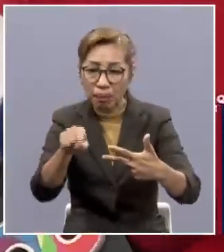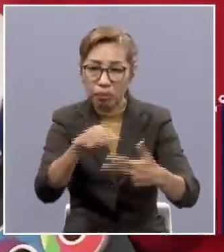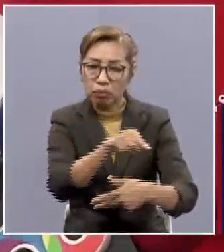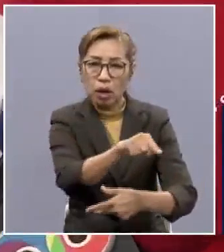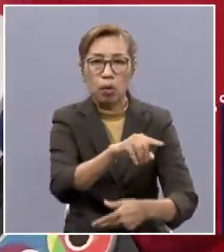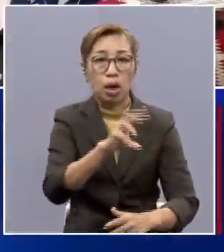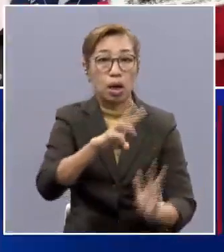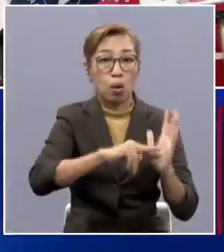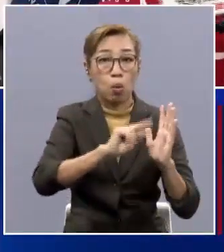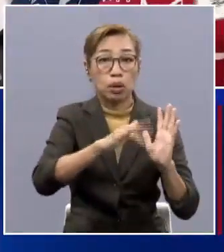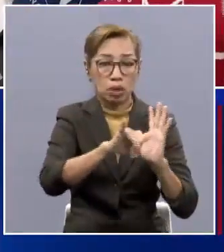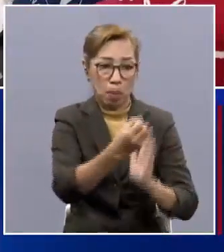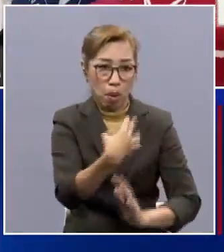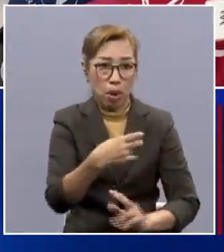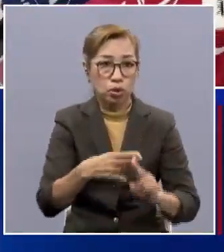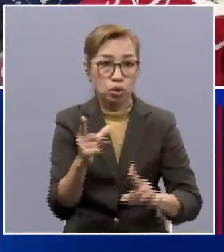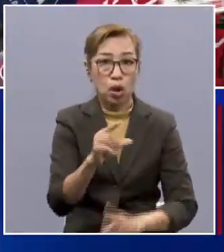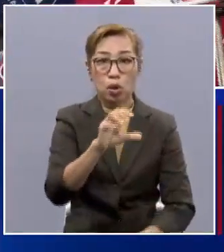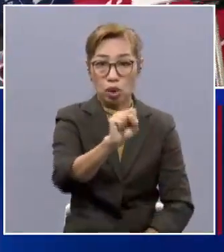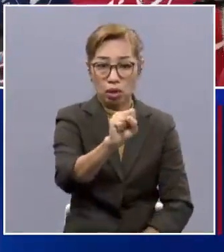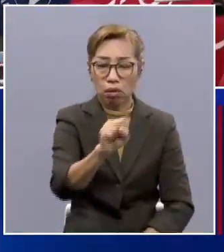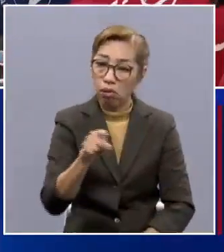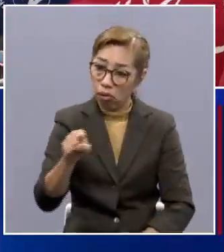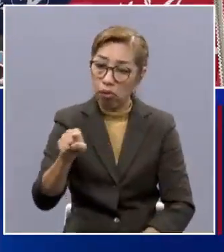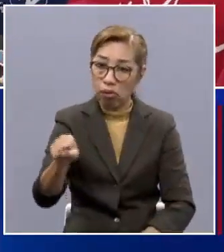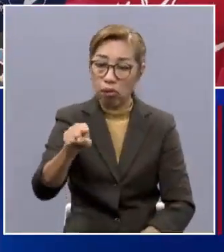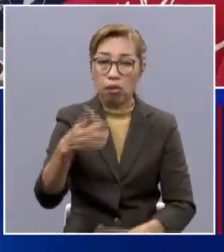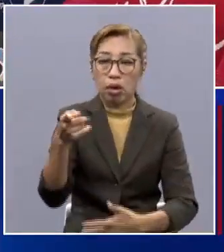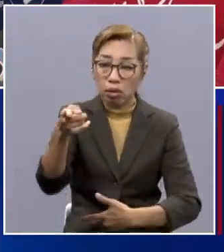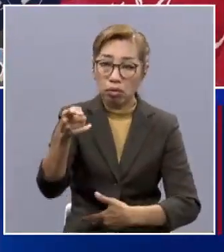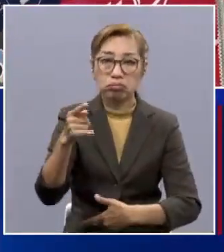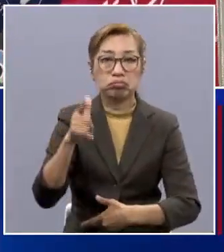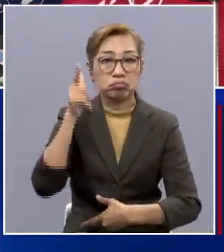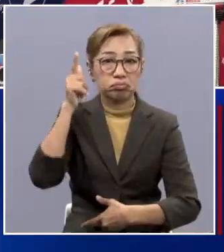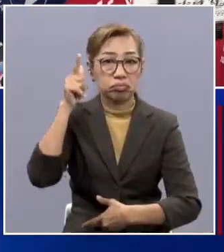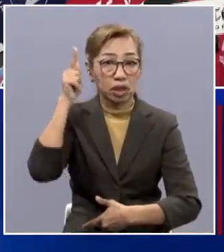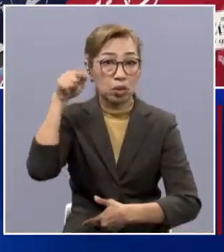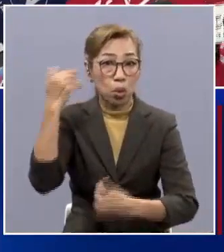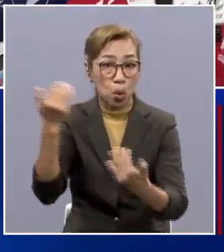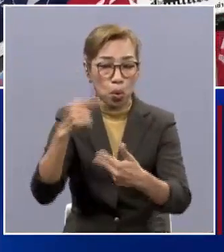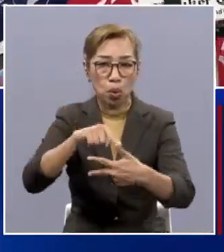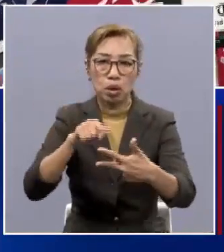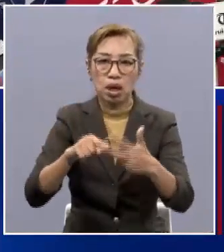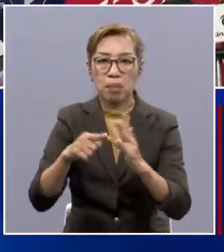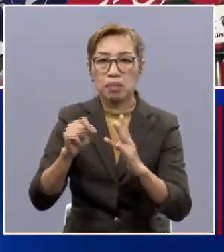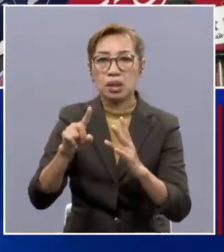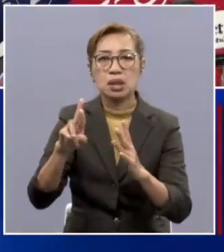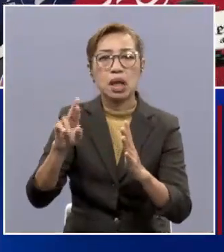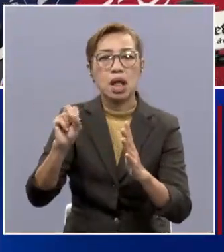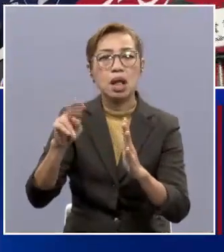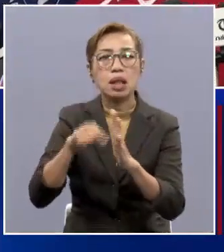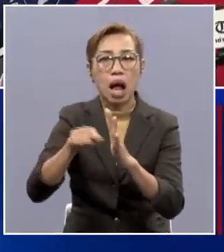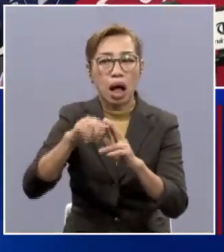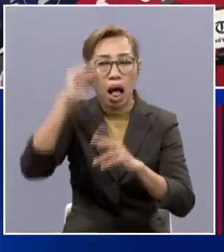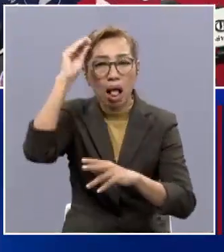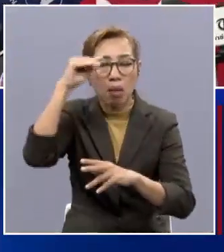ใหญ่นะฮะแล้วก็บอกประมาณว่าเอ๊ะแล้วคุณอุ๊งอิ๊งกับคุณเศรษฐาเนี่ยอาจจะเป็นตัวหลอกมากกว่านะฮะก็มีการไปตีความว่าเอ๊ะสอเสือ